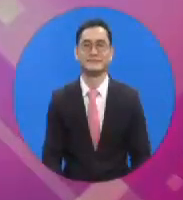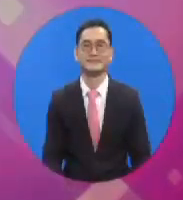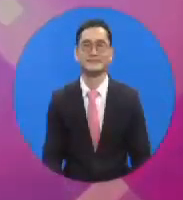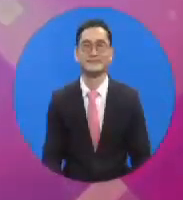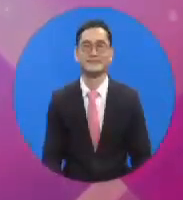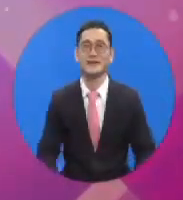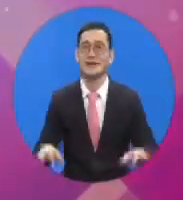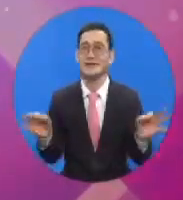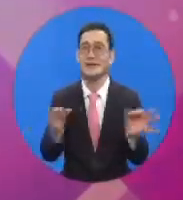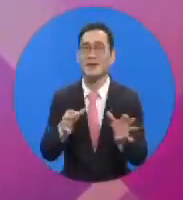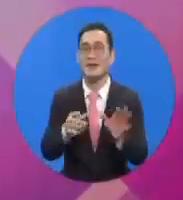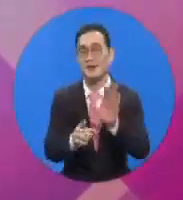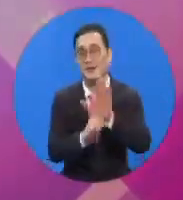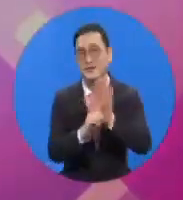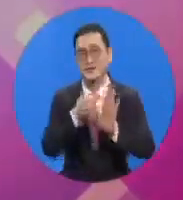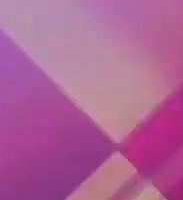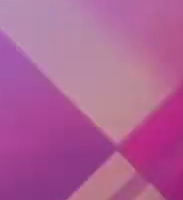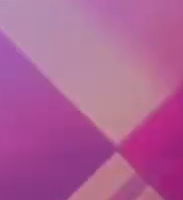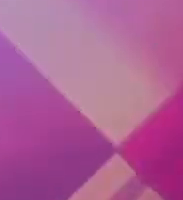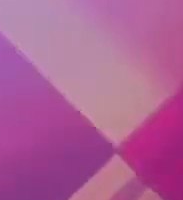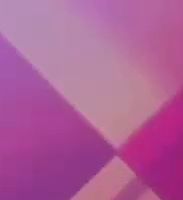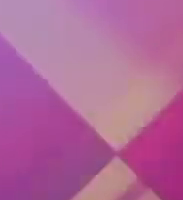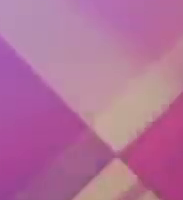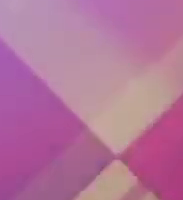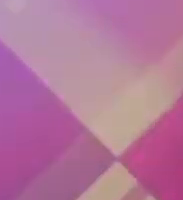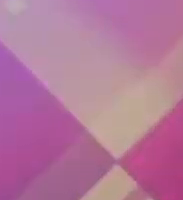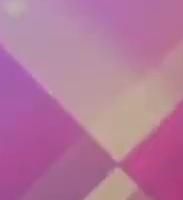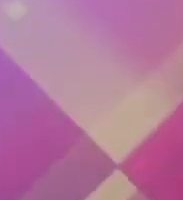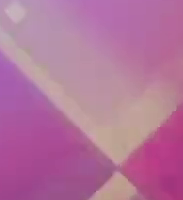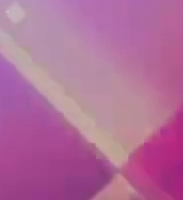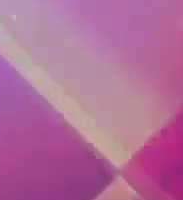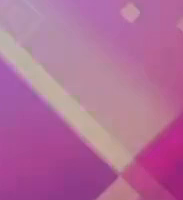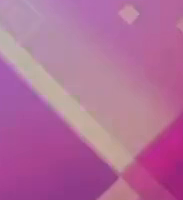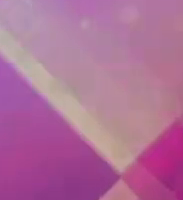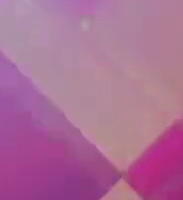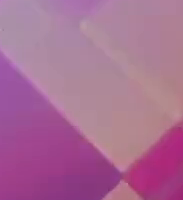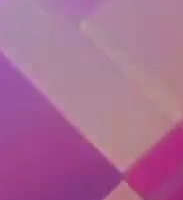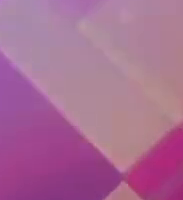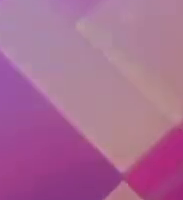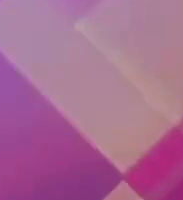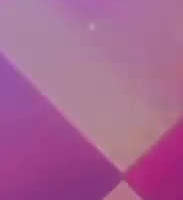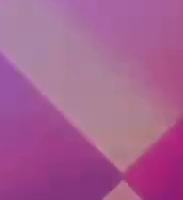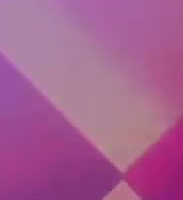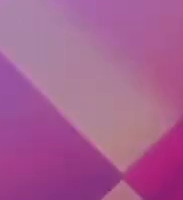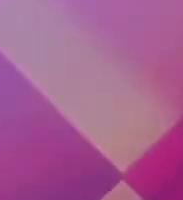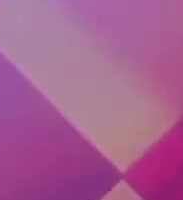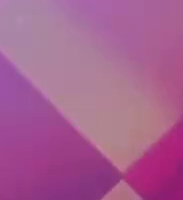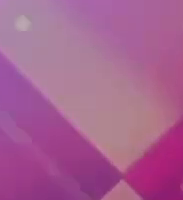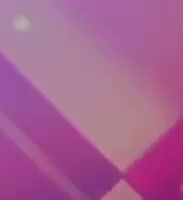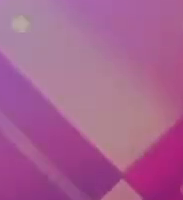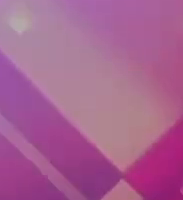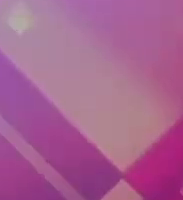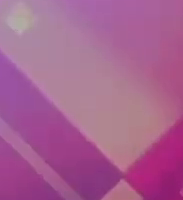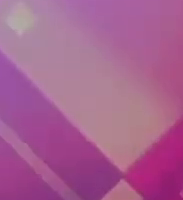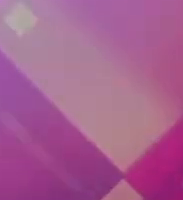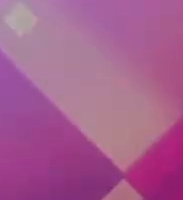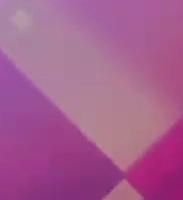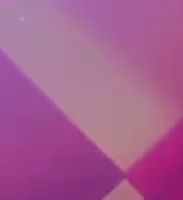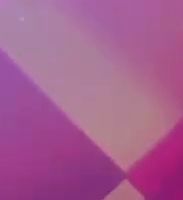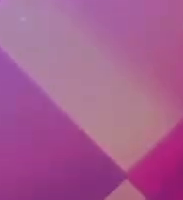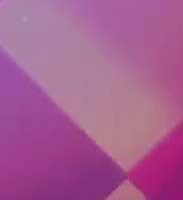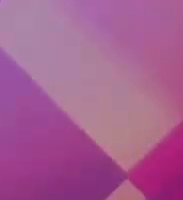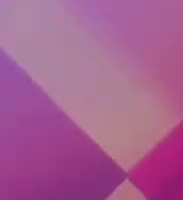팩트였습니다. 저희는 60초 광고 후에 돌아오겠습니다. 네, 오늘 저희가 준비한 소식 모두 다 전해드렸습니다. 지금부터 시작되는 인터넷